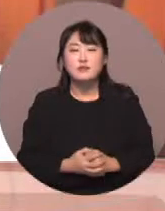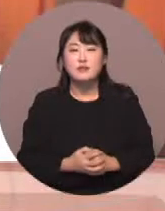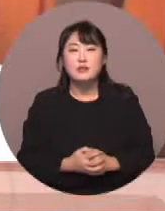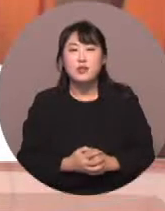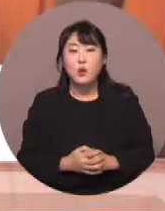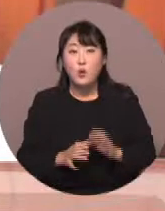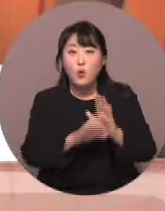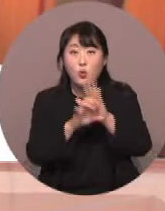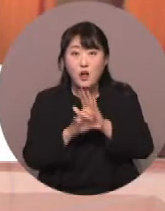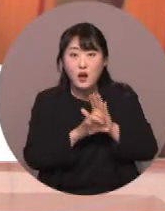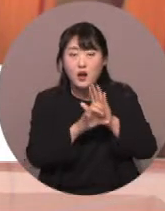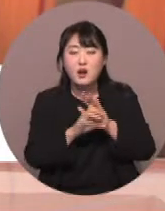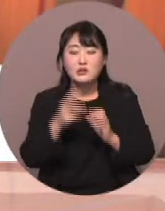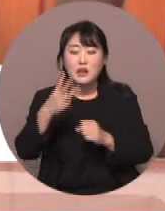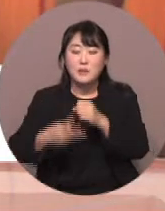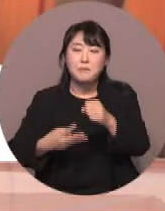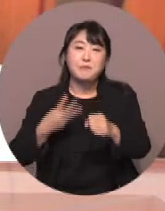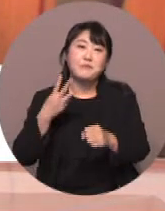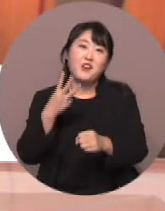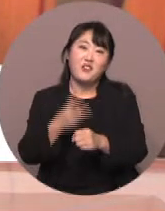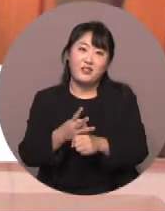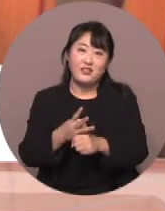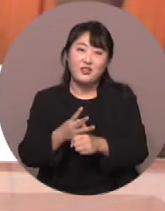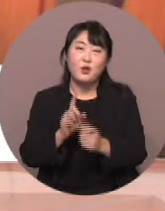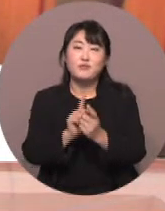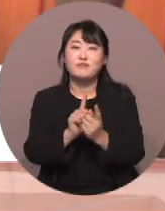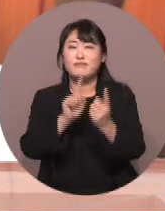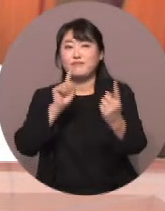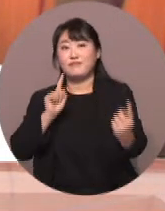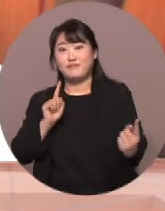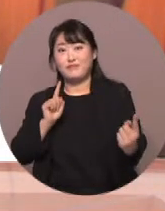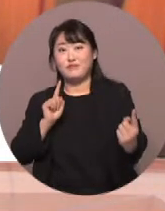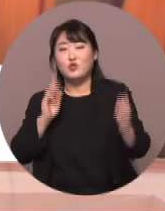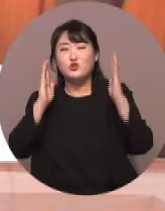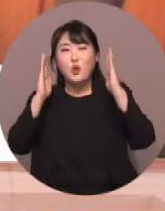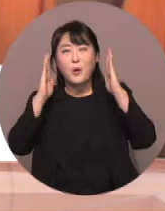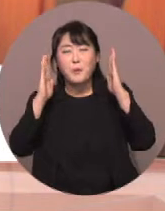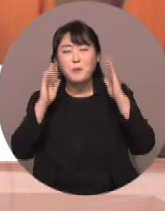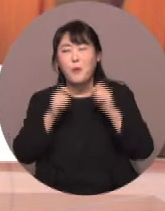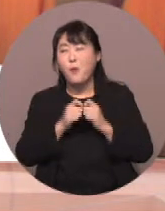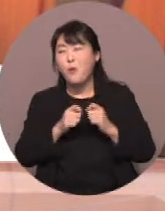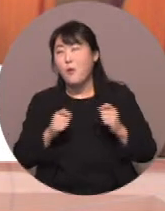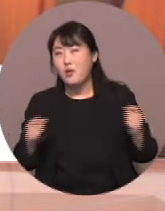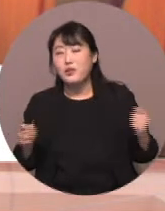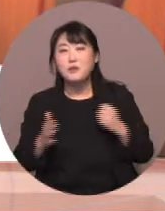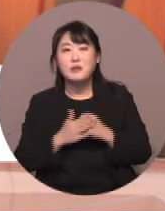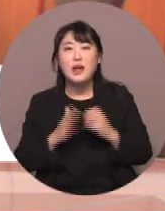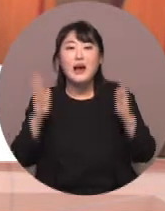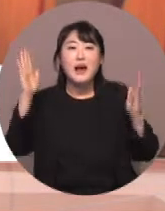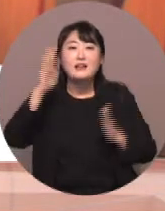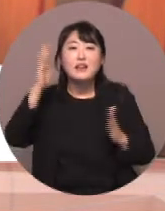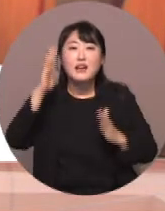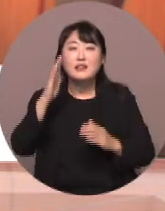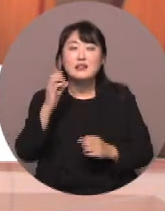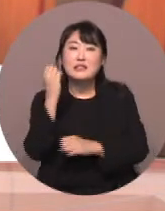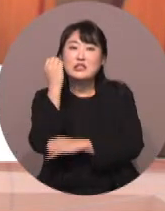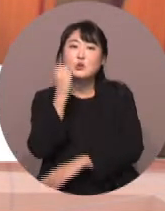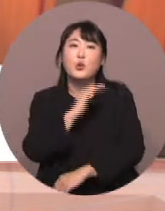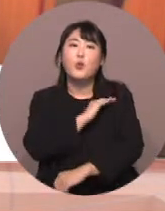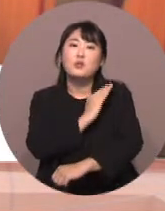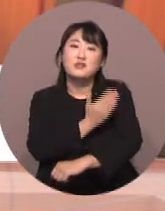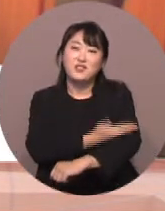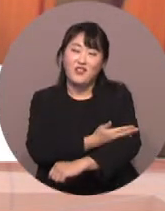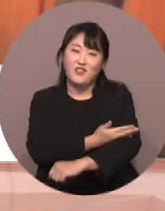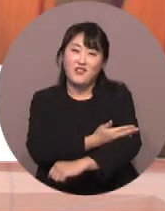코르 날 그가 3년째 접어들고 비대면 수업이 장기화되면서 학생들의 기초학력 에 대한 우려가 현실이 되고